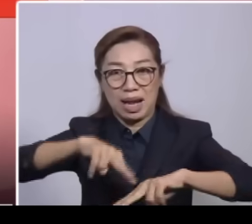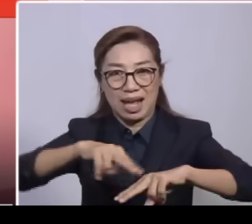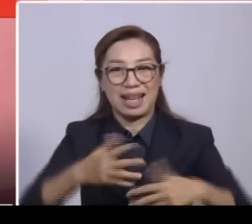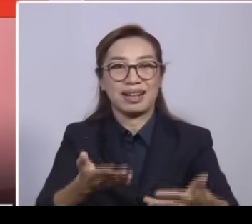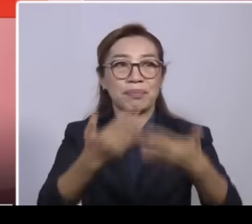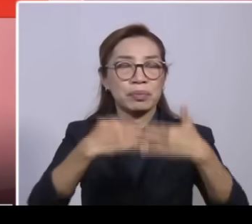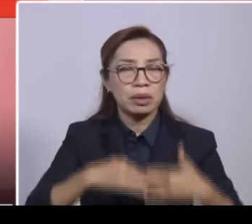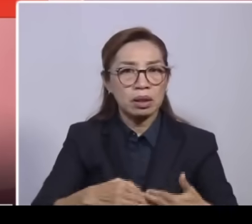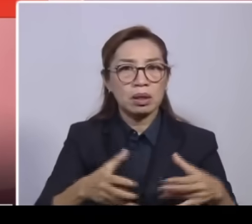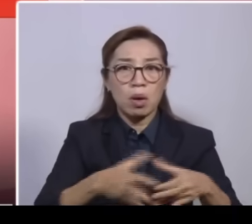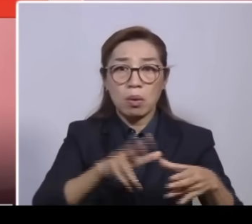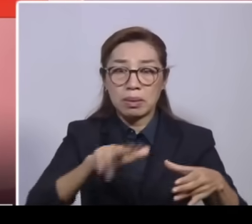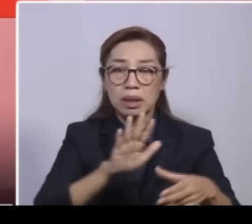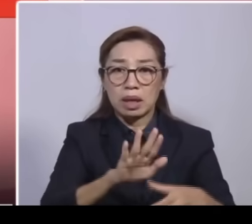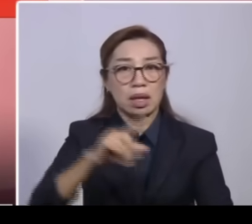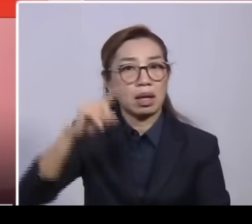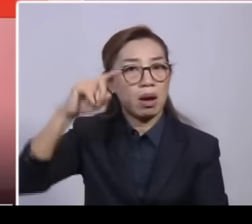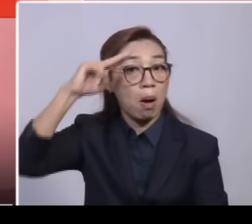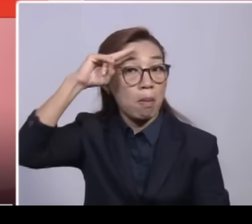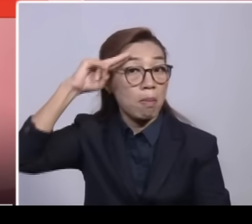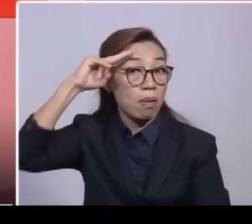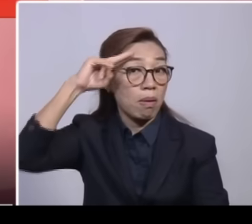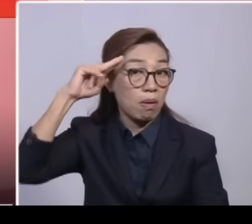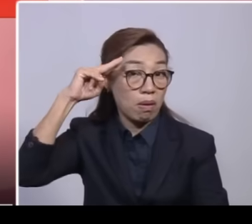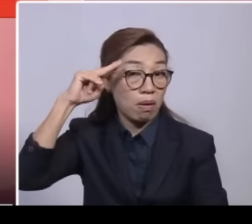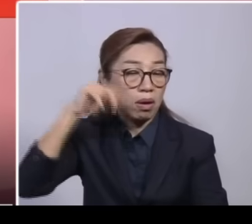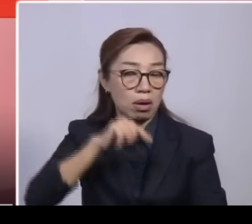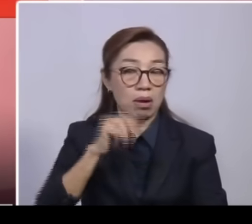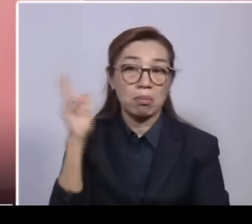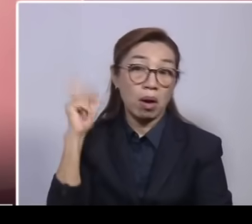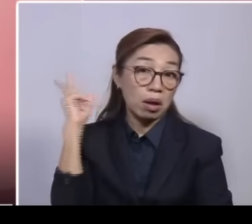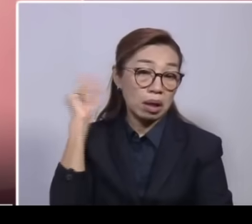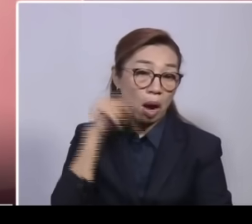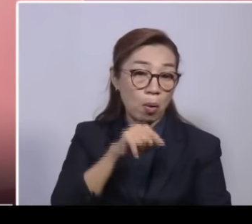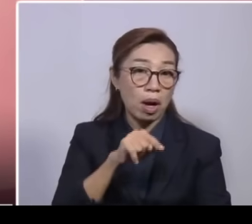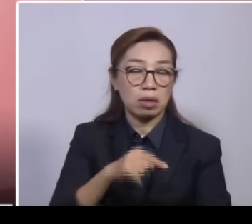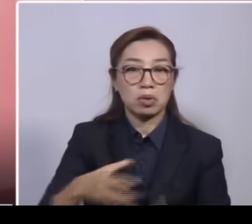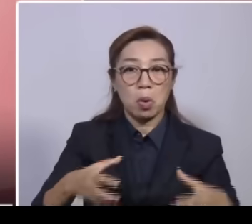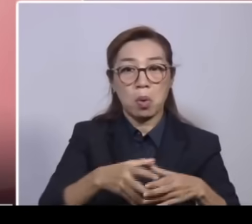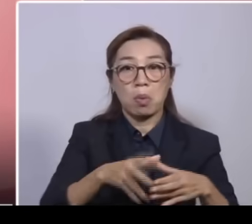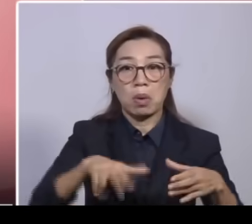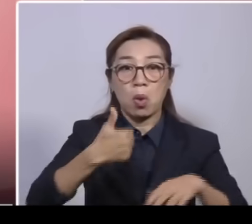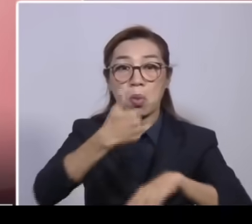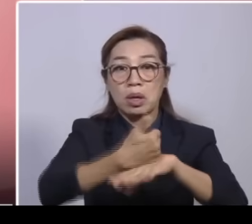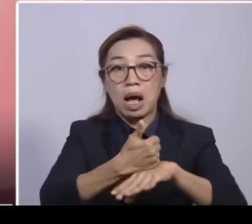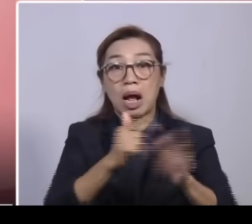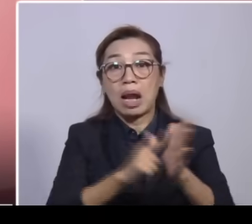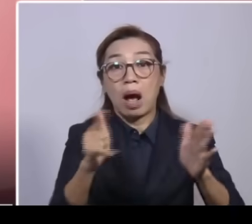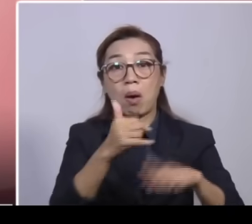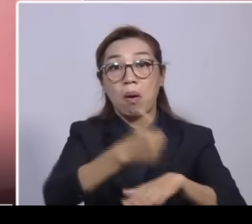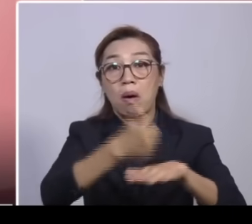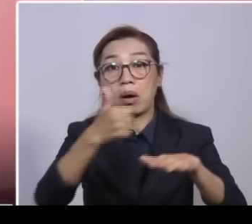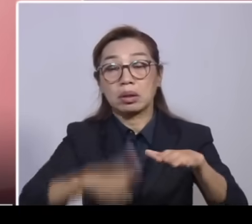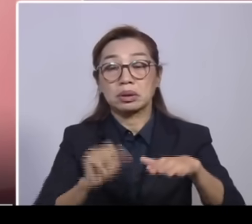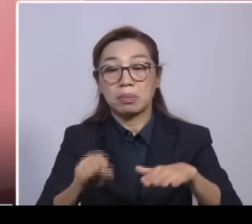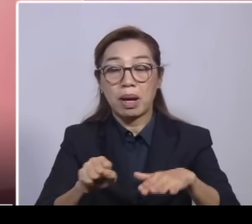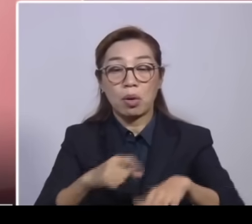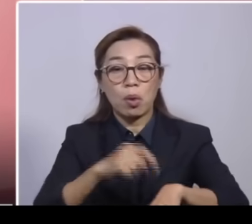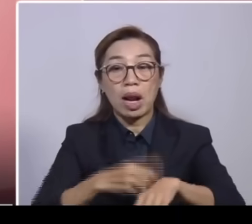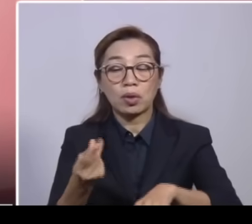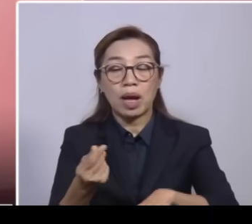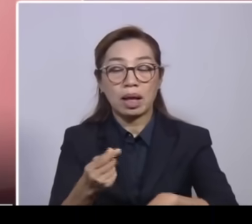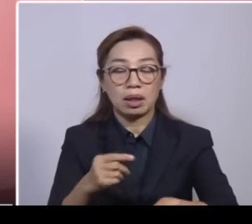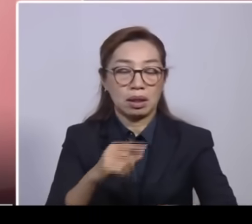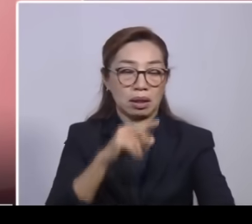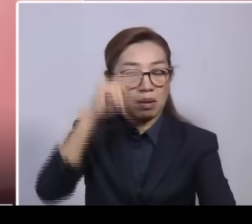หน้าสี่แยกนะคะแต่ก่อนหน้านี้กระแสข่าวเรื่องว่าคุณหมอจะลาออกจากหัวหน้าพรรคกี่โมงยังไงเดี๋ยว